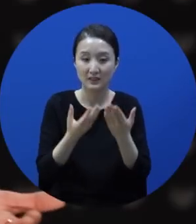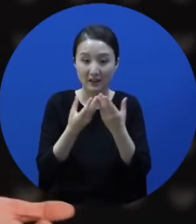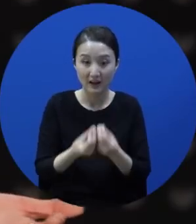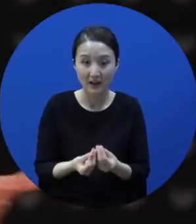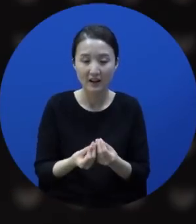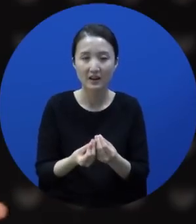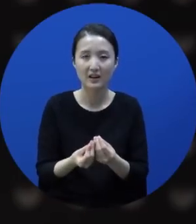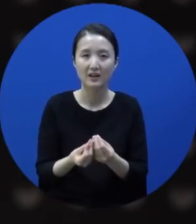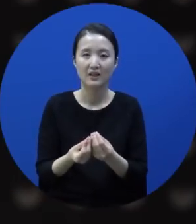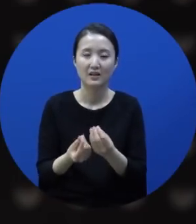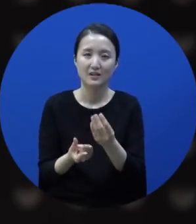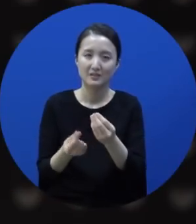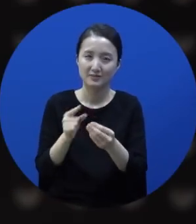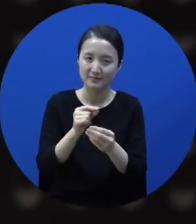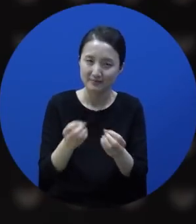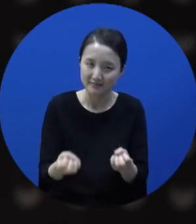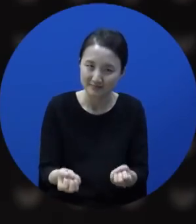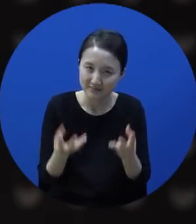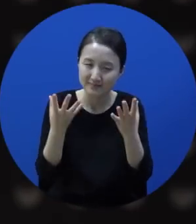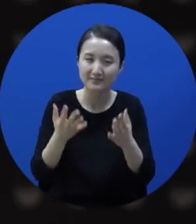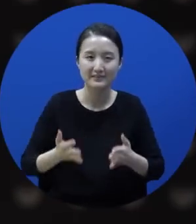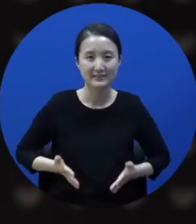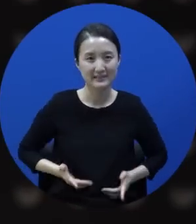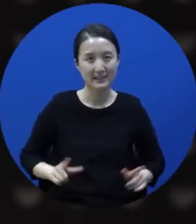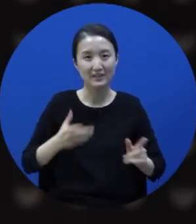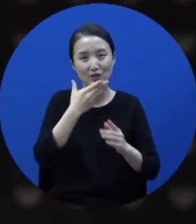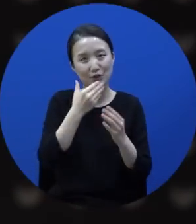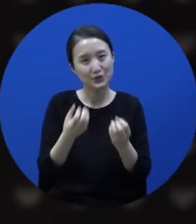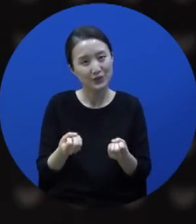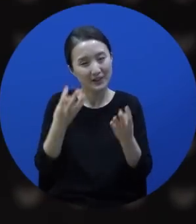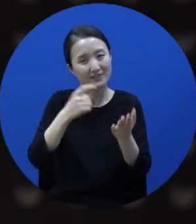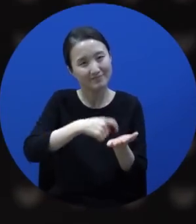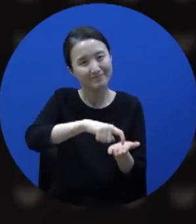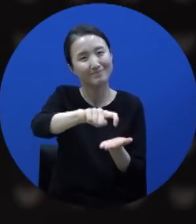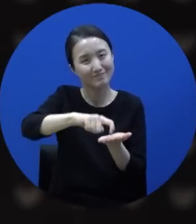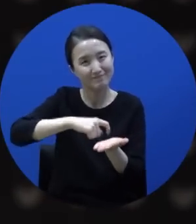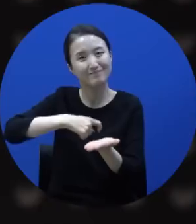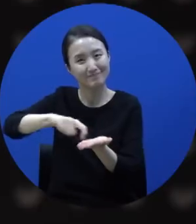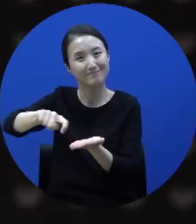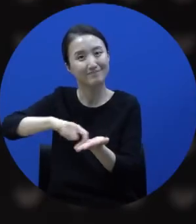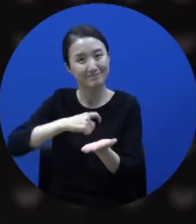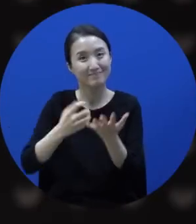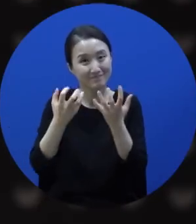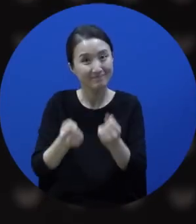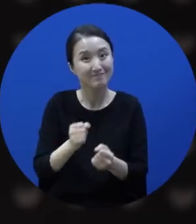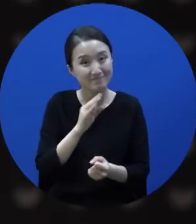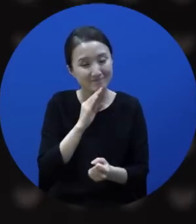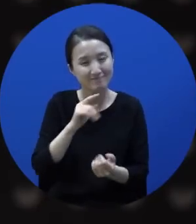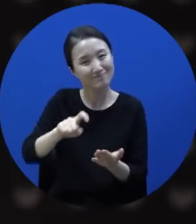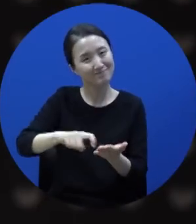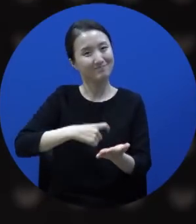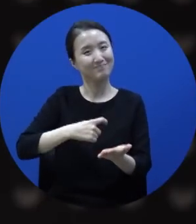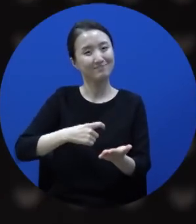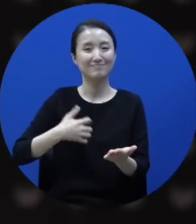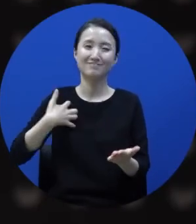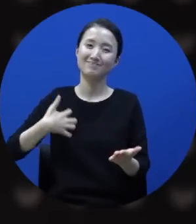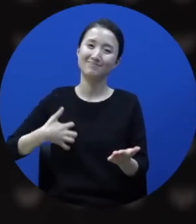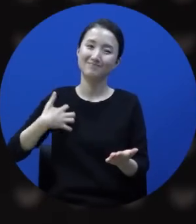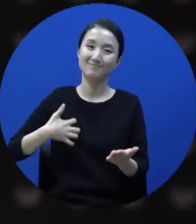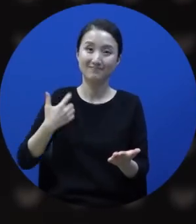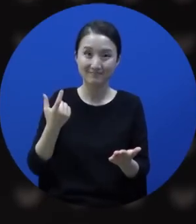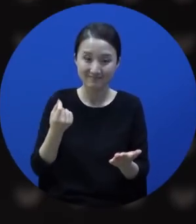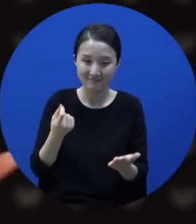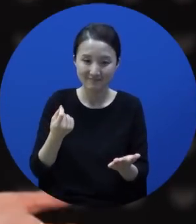때 사람들이 축하 문자나 메시지 많이 보내죠. 그때 어떠세요? 기분이 좋긴 하죠. 근데